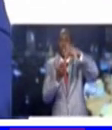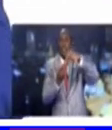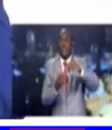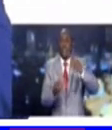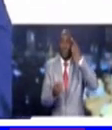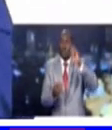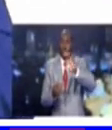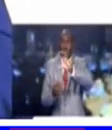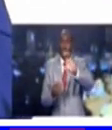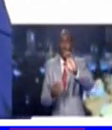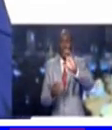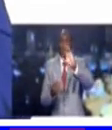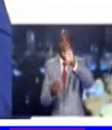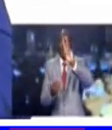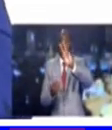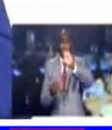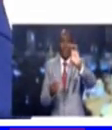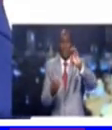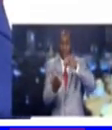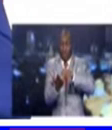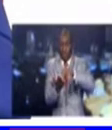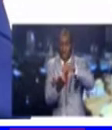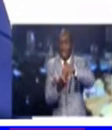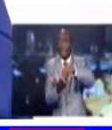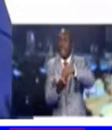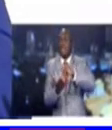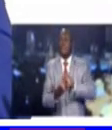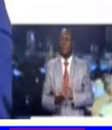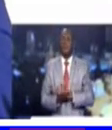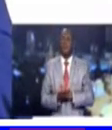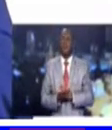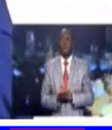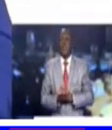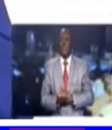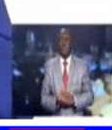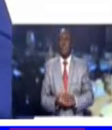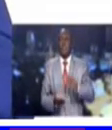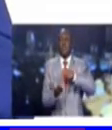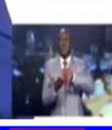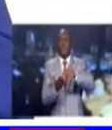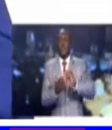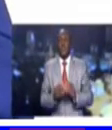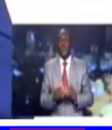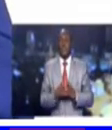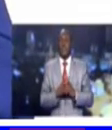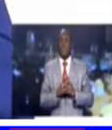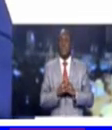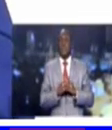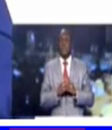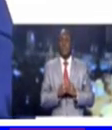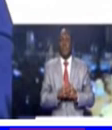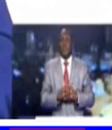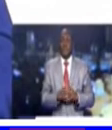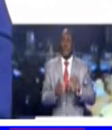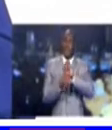de 200 milliards s'agissant des mesures spécifiques elles bénéficieront aux secteurs